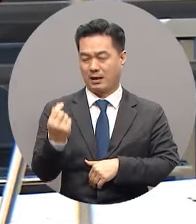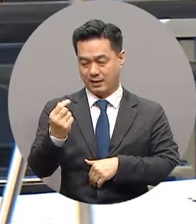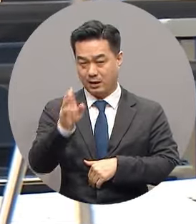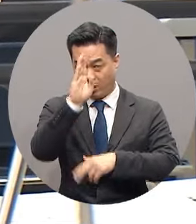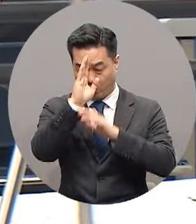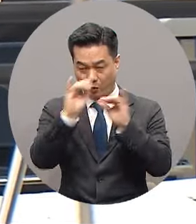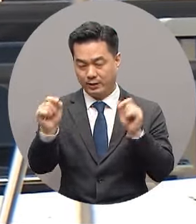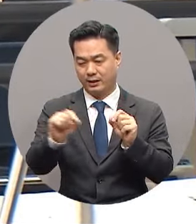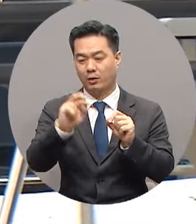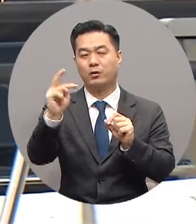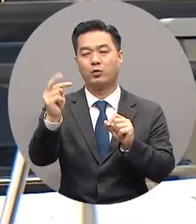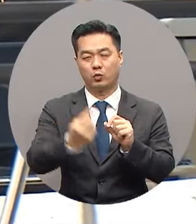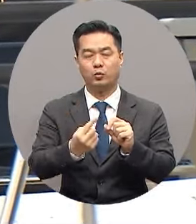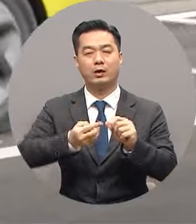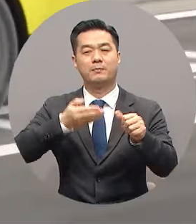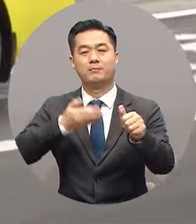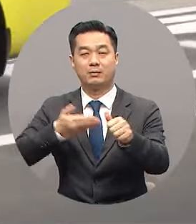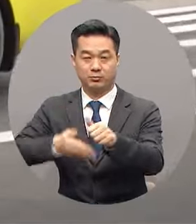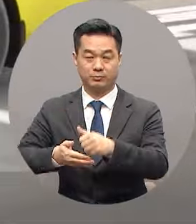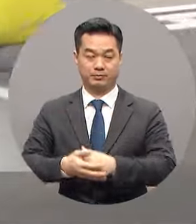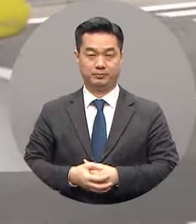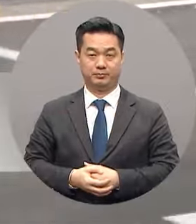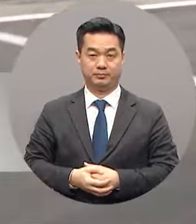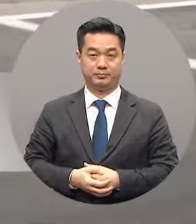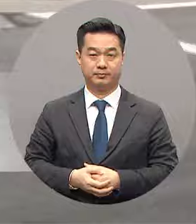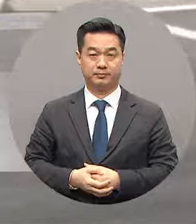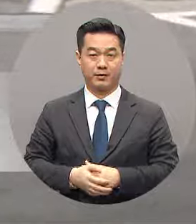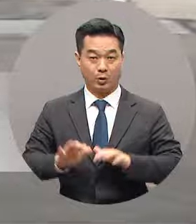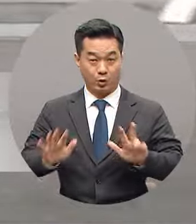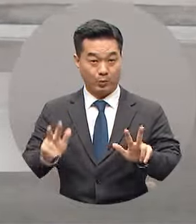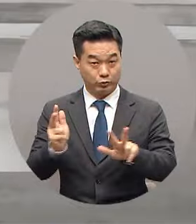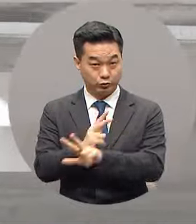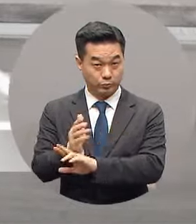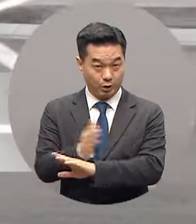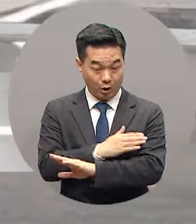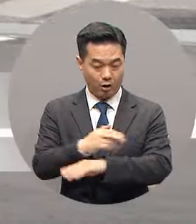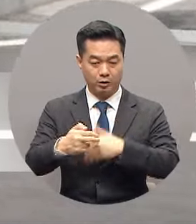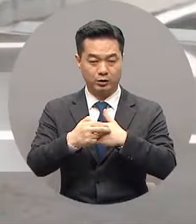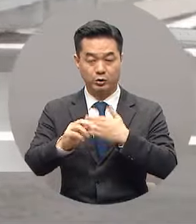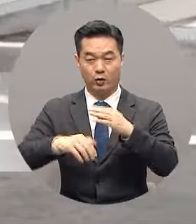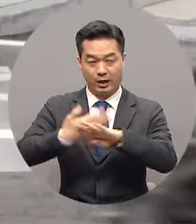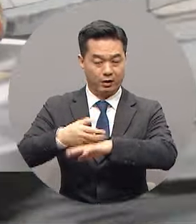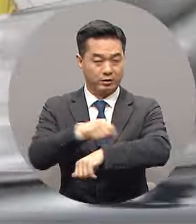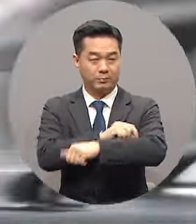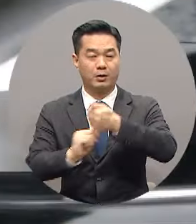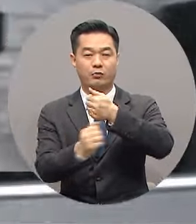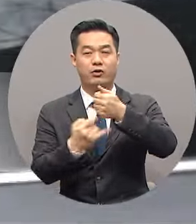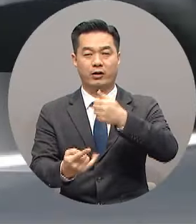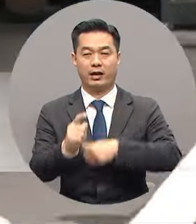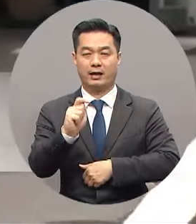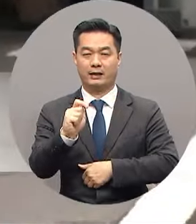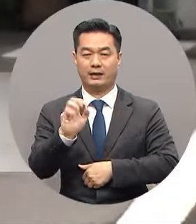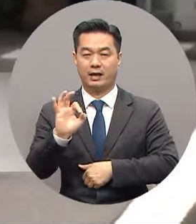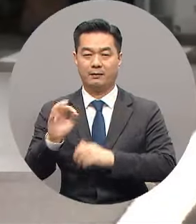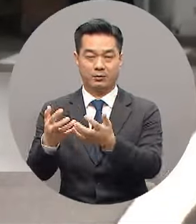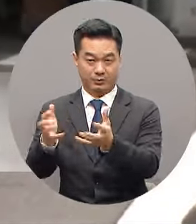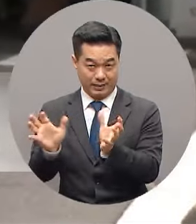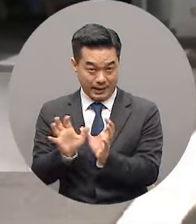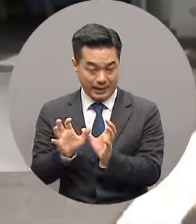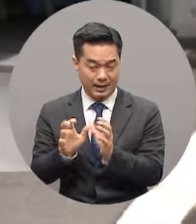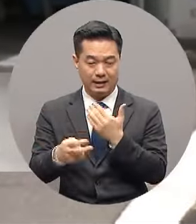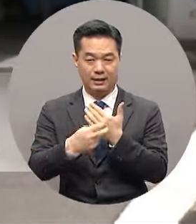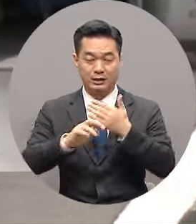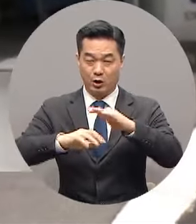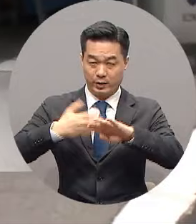곁으로 돌아와 달라고 당부했습니다. 정부는 우선 이번 주부터 의료개혁특별위원회 준비 TF를 운영해 의료개혁